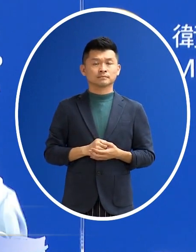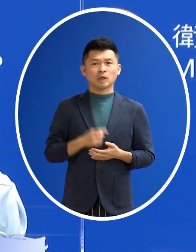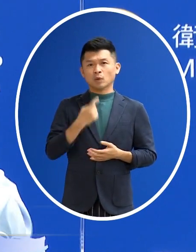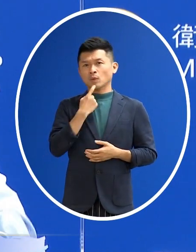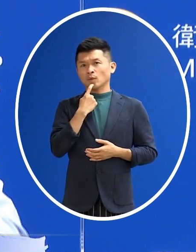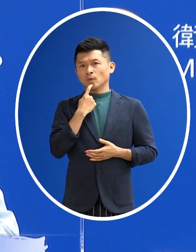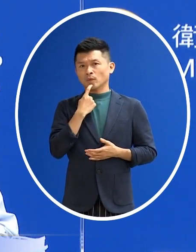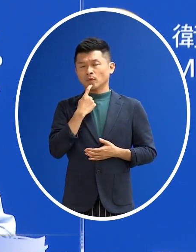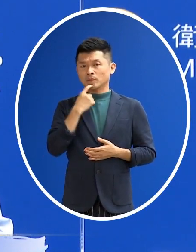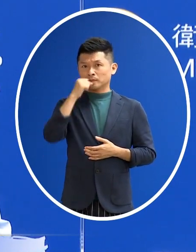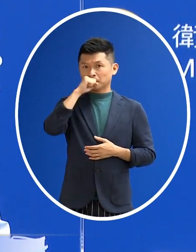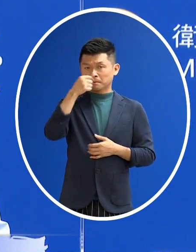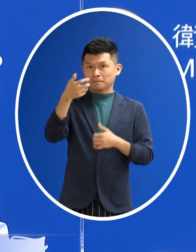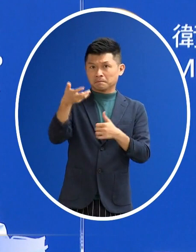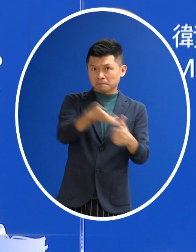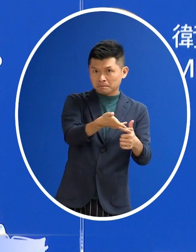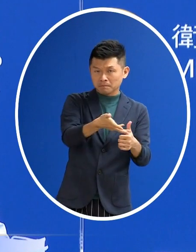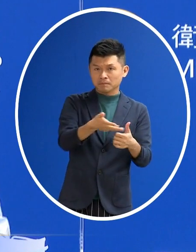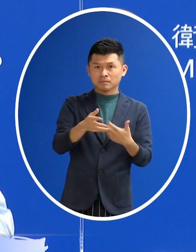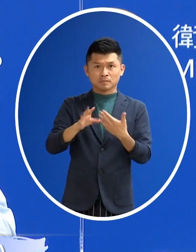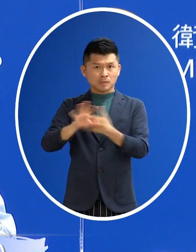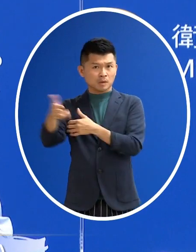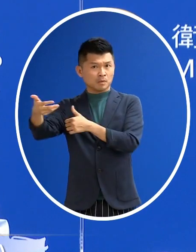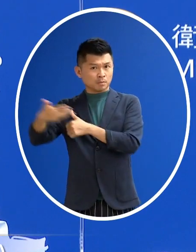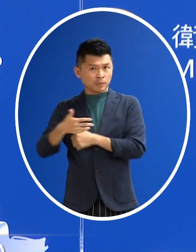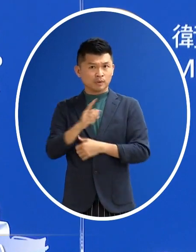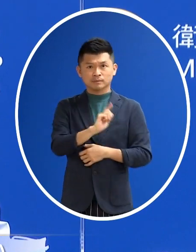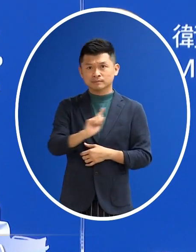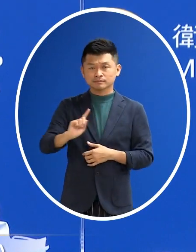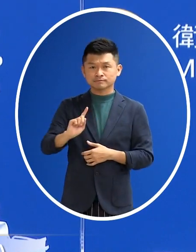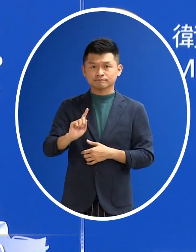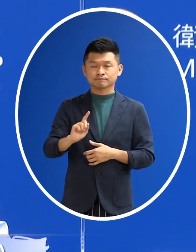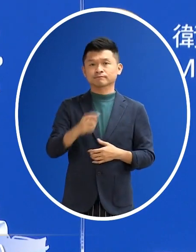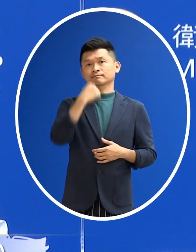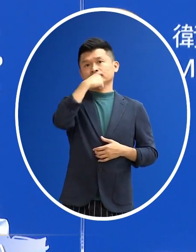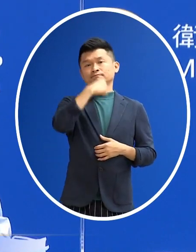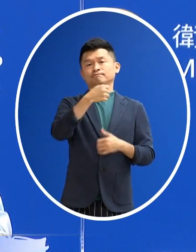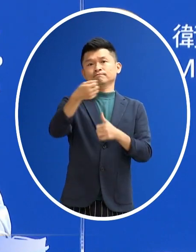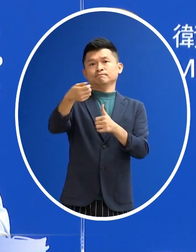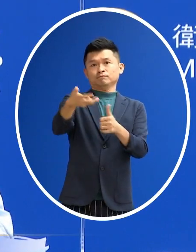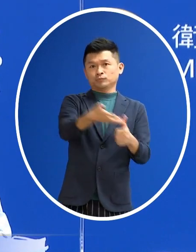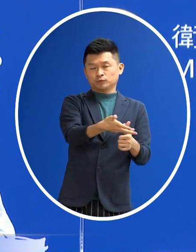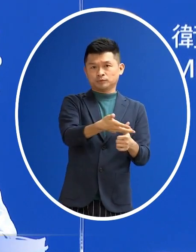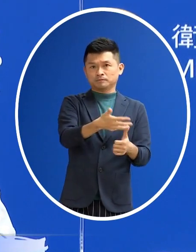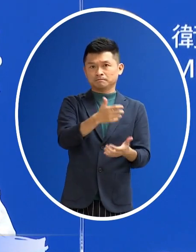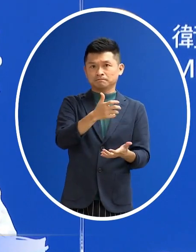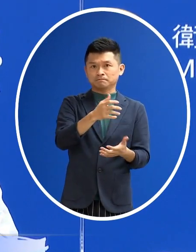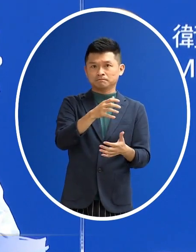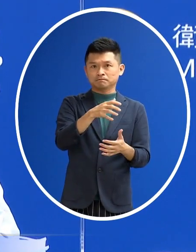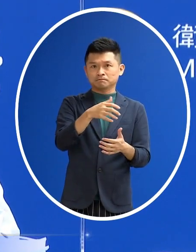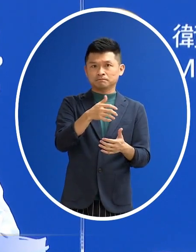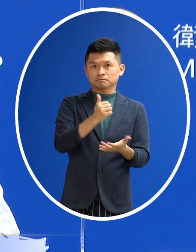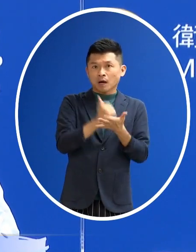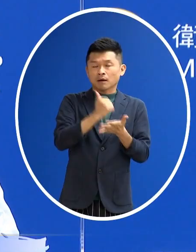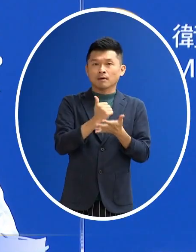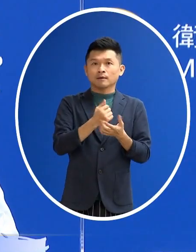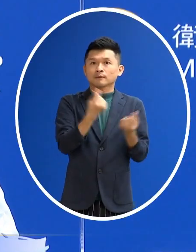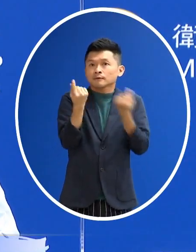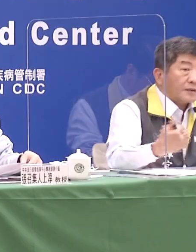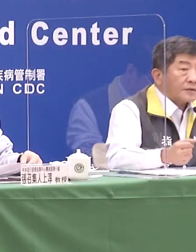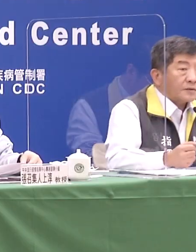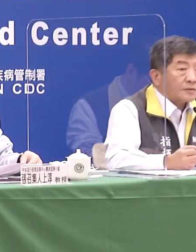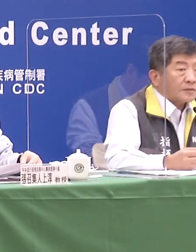怀疑的态度，或是有其他的可能性，那我们都事先当作我们这边所有接触的都要去追